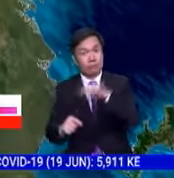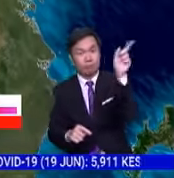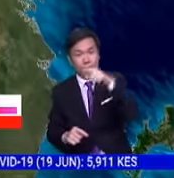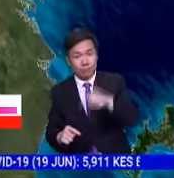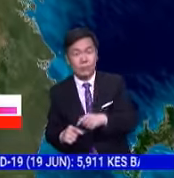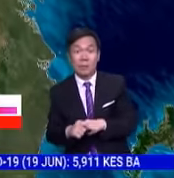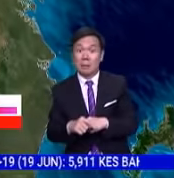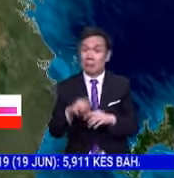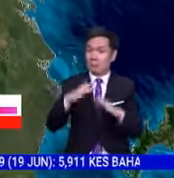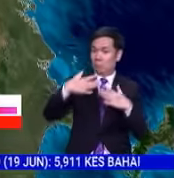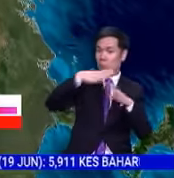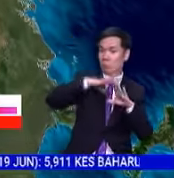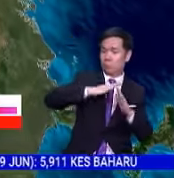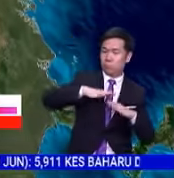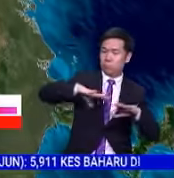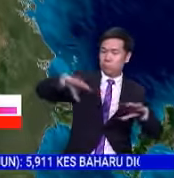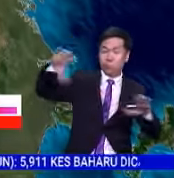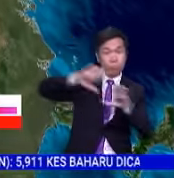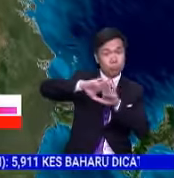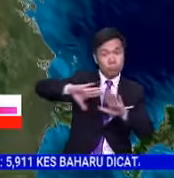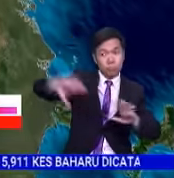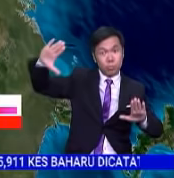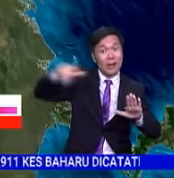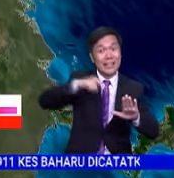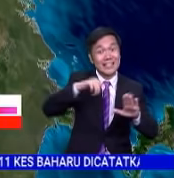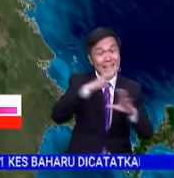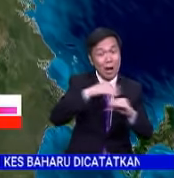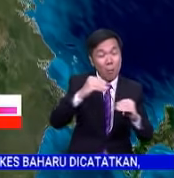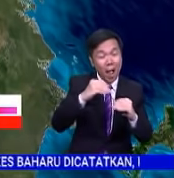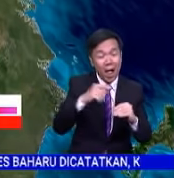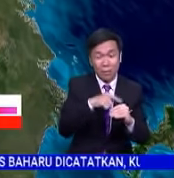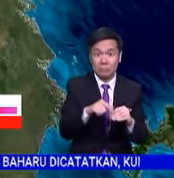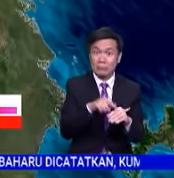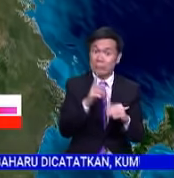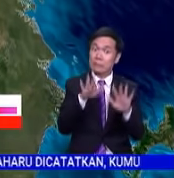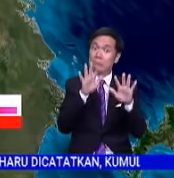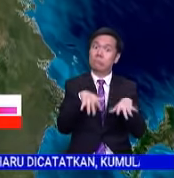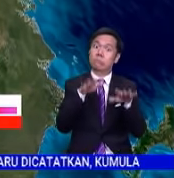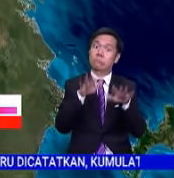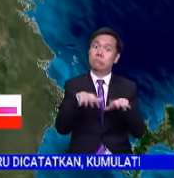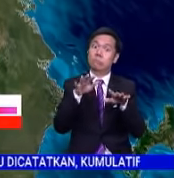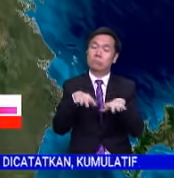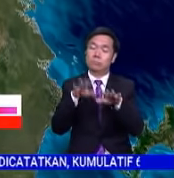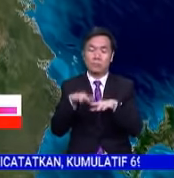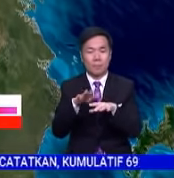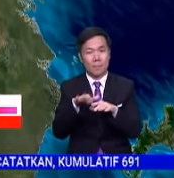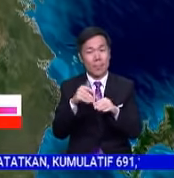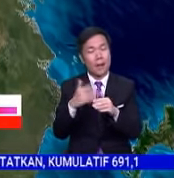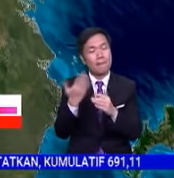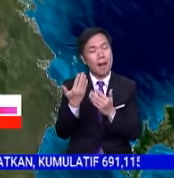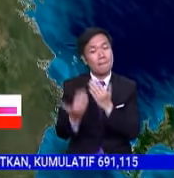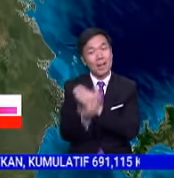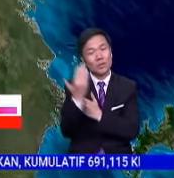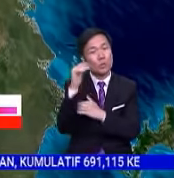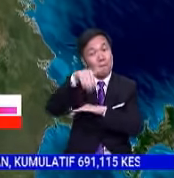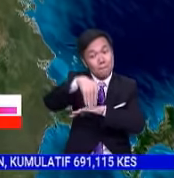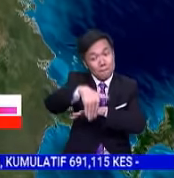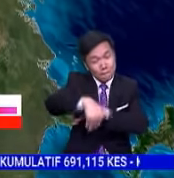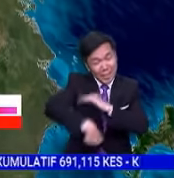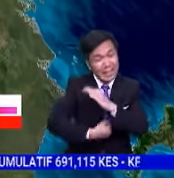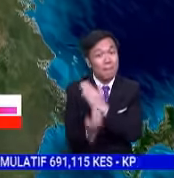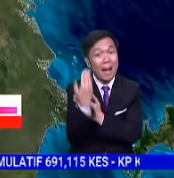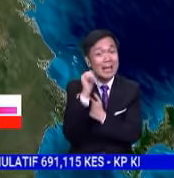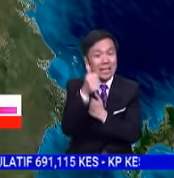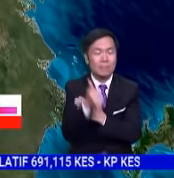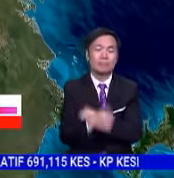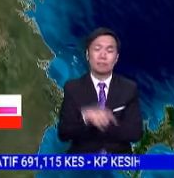berlaku di hampir keseluruhan bahagian barat Sarawak ini masih lagi berlanjutan sehingga ke awal pagi esok, manakala hujan di